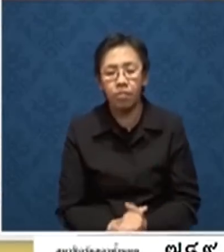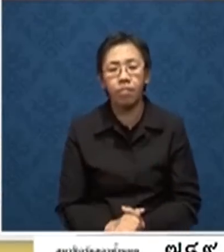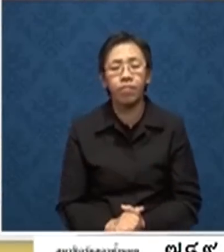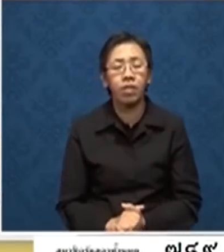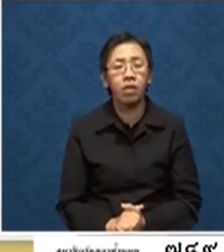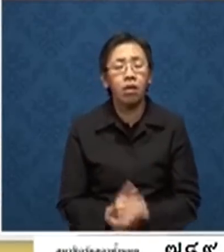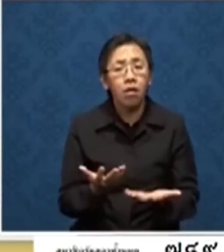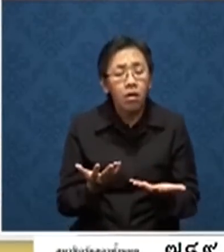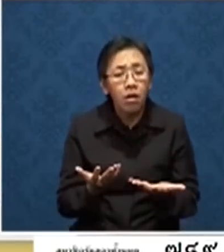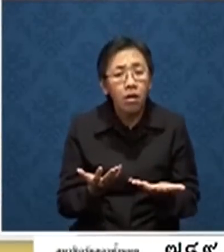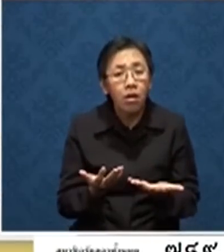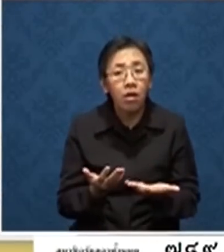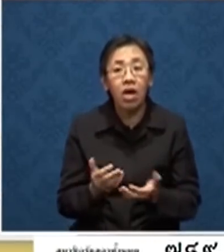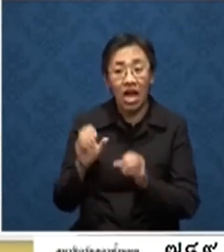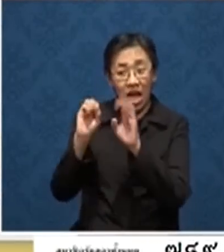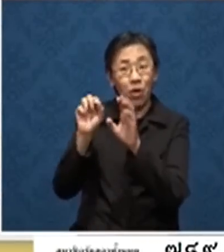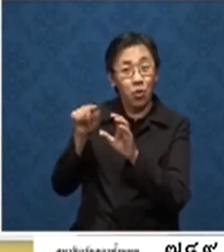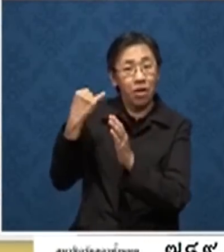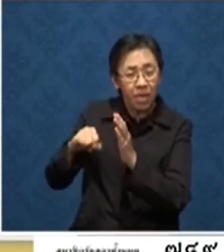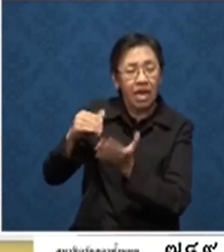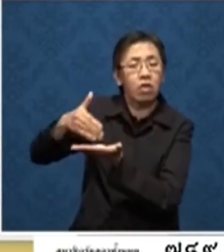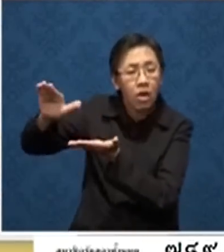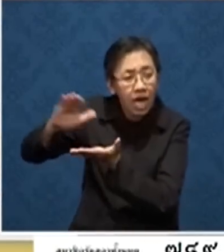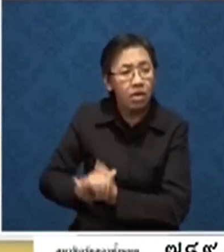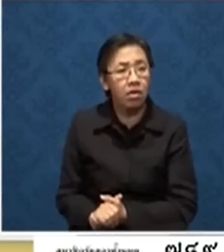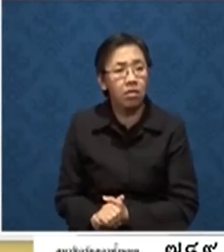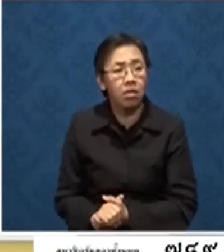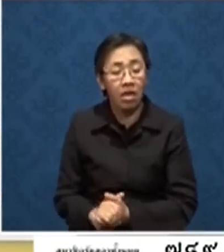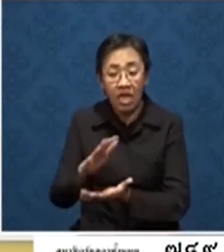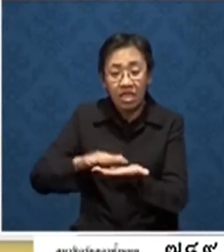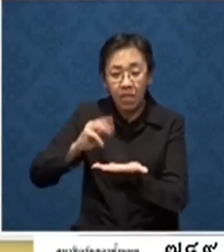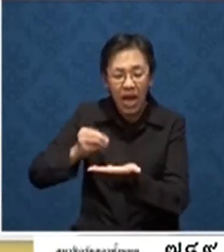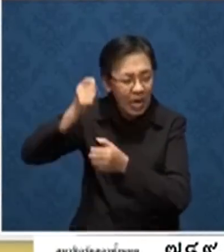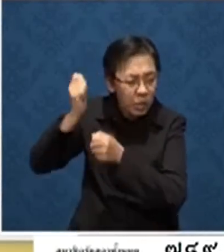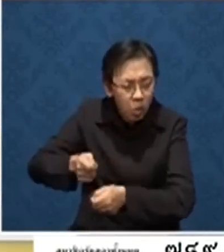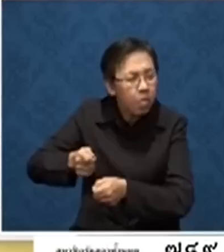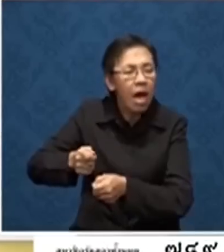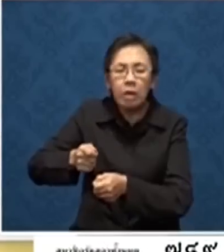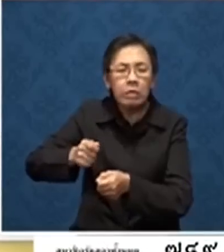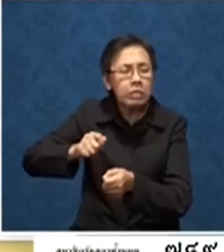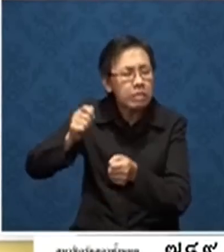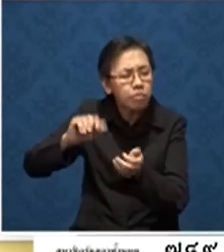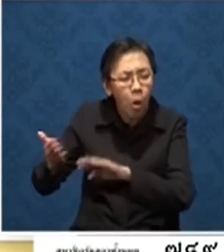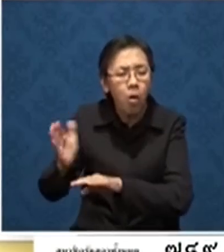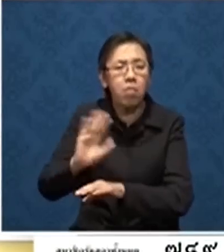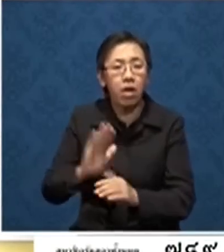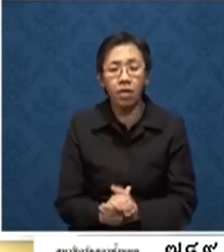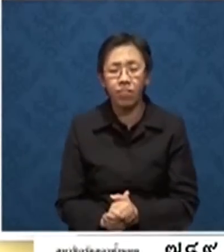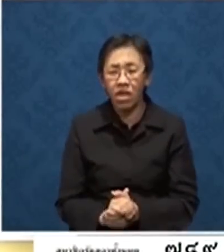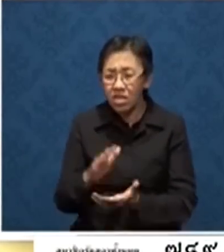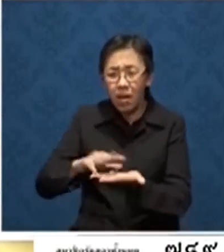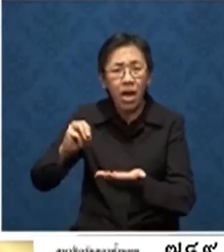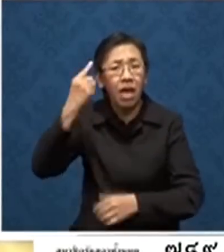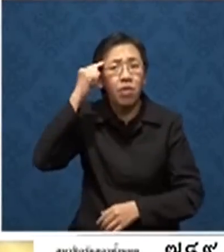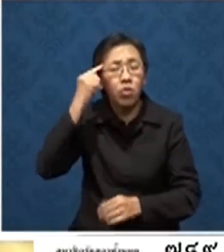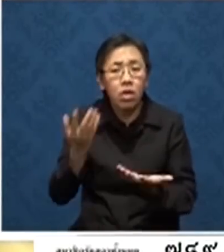ถามว่ามันต้องไปไล่อาจารย์ออกครับไม่ใช่ไปทุบมหาวิทยาลัยนะครับนี่ท่านไปทุบมหาวิทยาลัยซึ่งไม่รู้เรื่อง